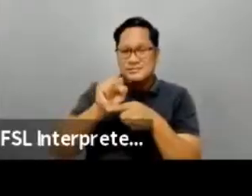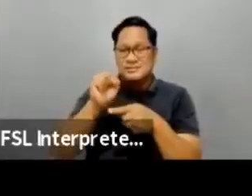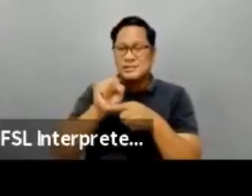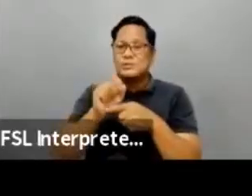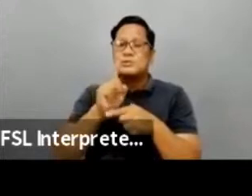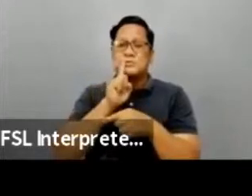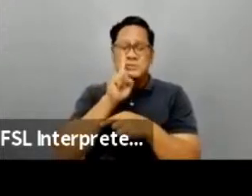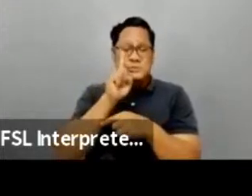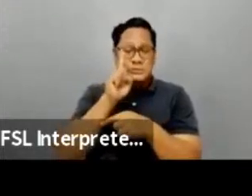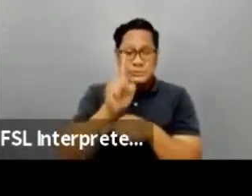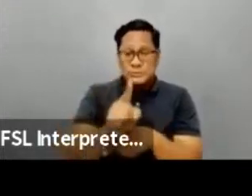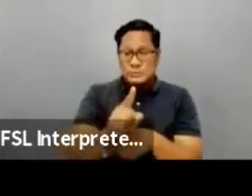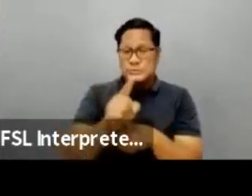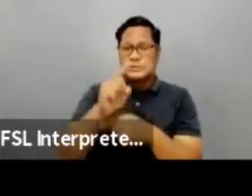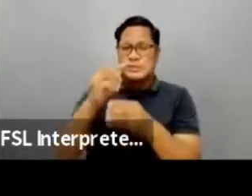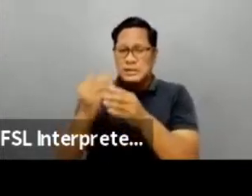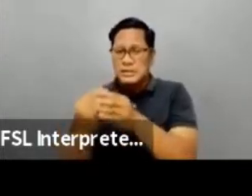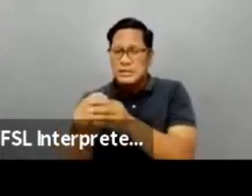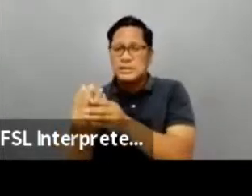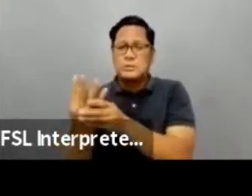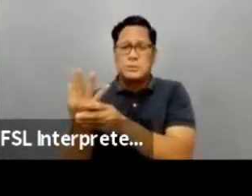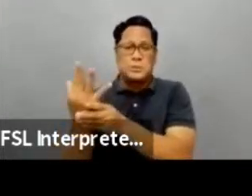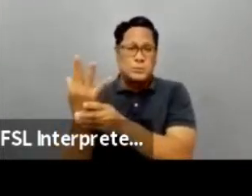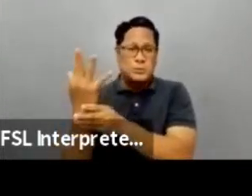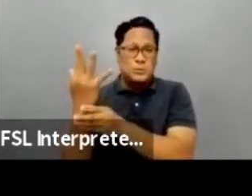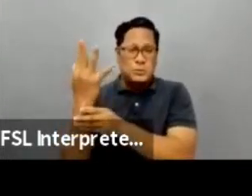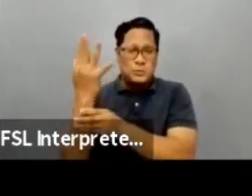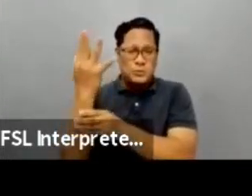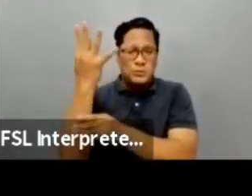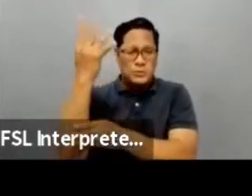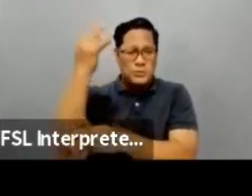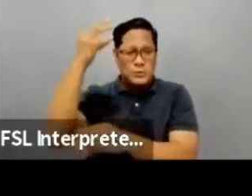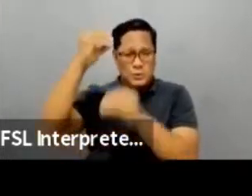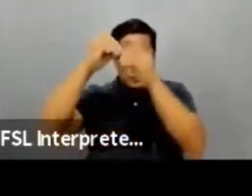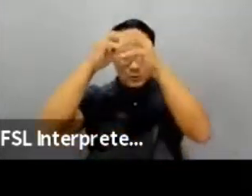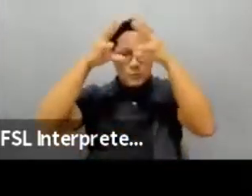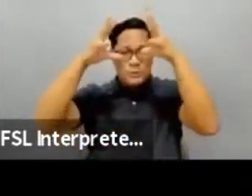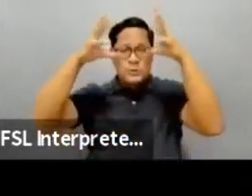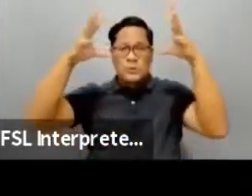gaway nagmumula sa guni-guni.